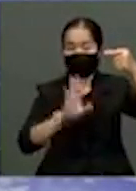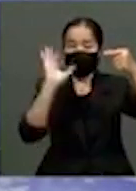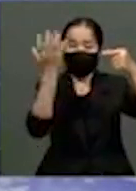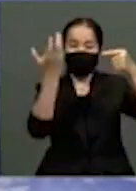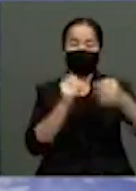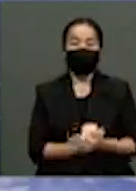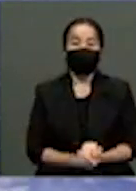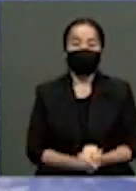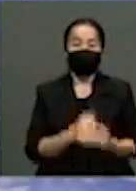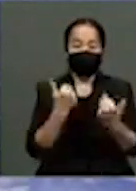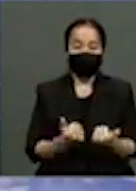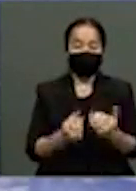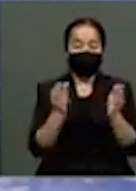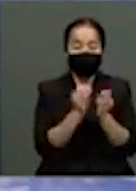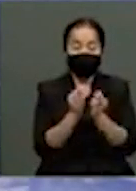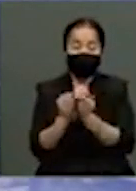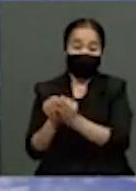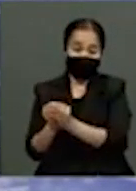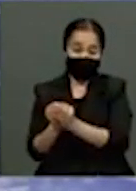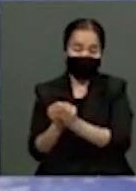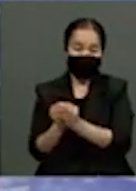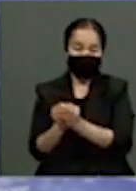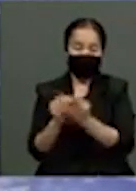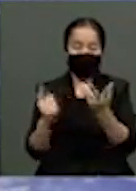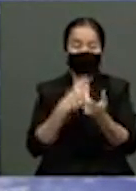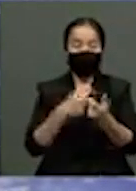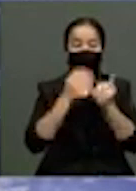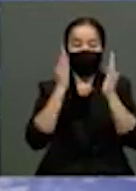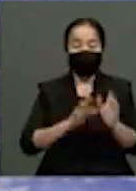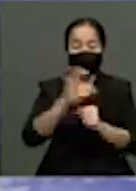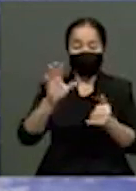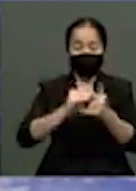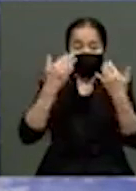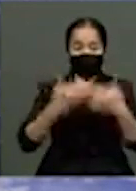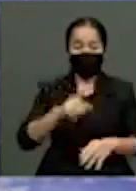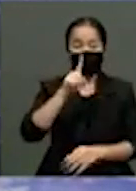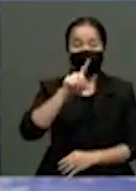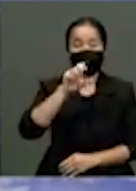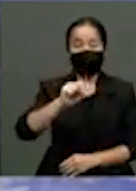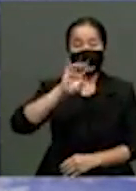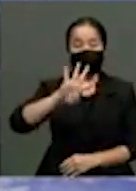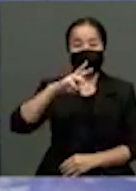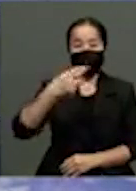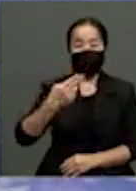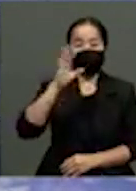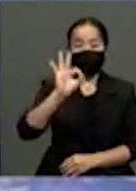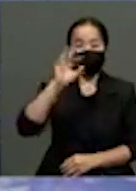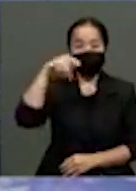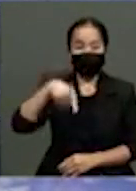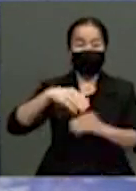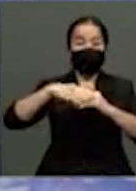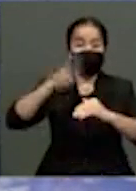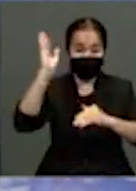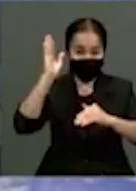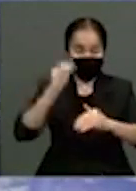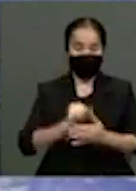ำให้ตัวเลขยอดรวมนะครับตอนนี้ไปอยู่ที่149,000กว่ารายนะครับมาดูในตาราง